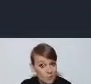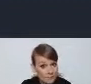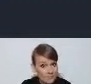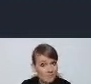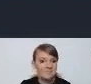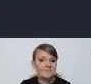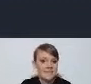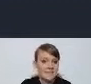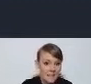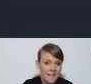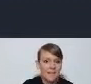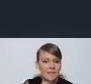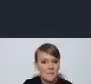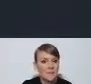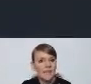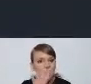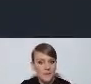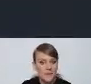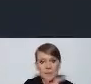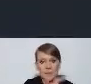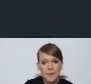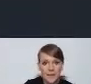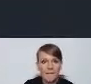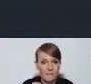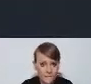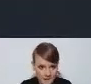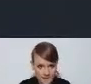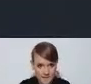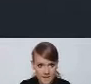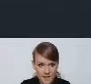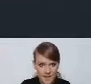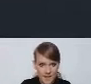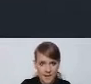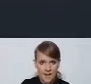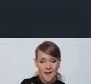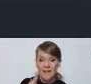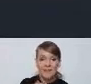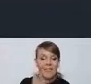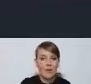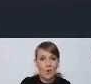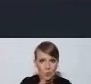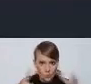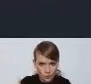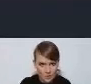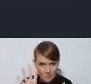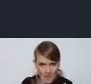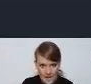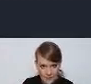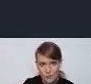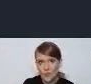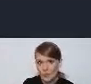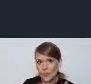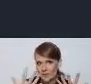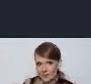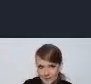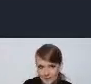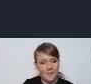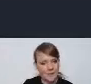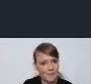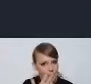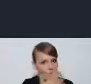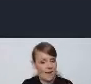gminy miejskie, gminy wiejskie, wcale nie tylko największe miasta. Na to chciałem bardzo wyraźnie zwrócić uwagę, że także